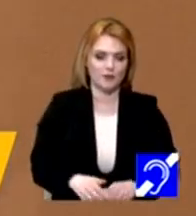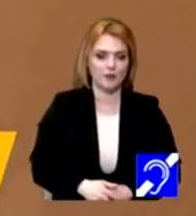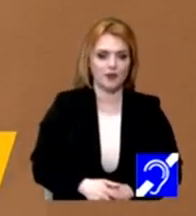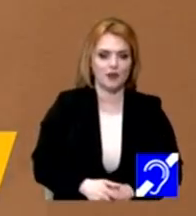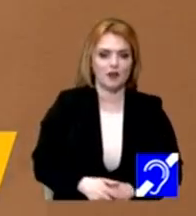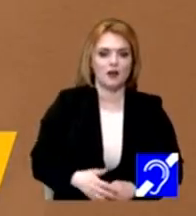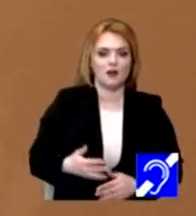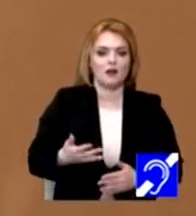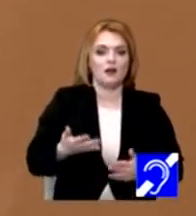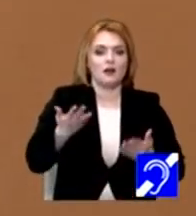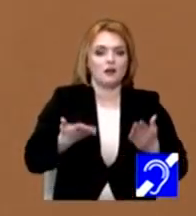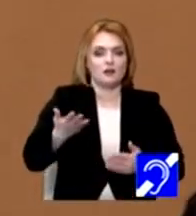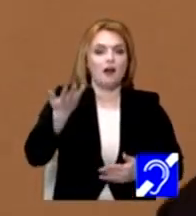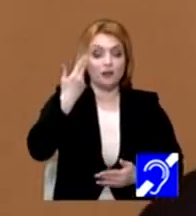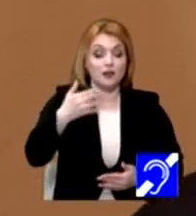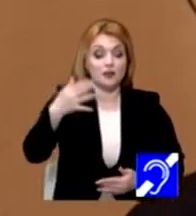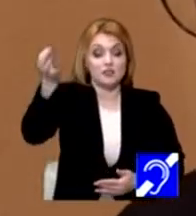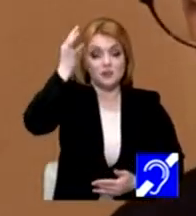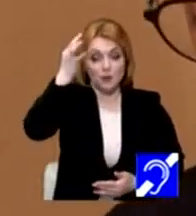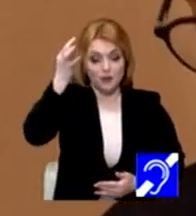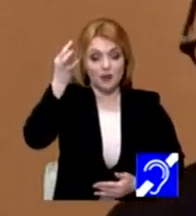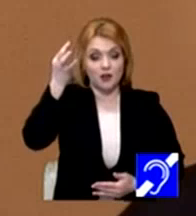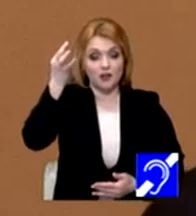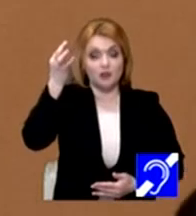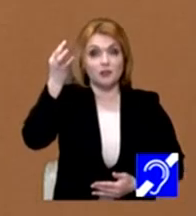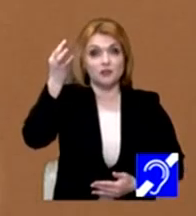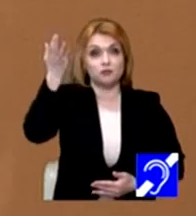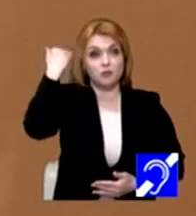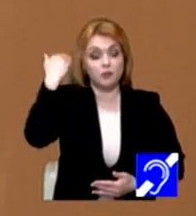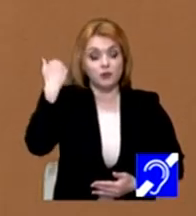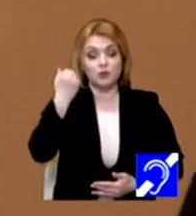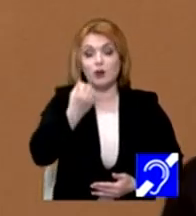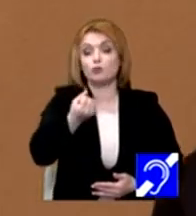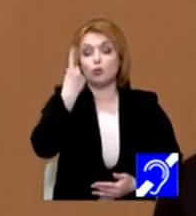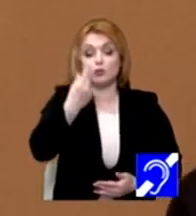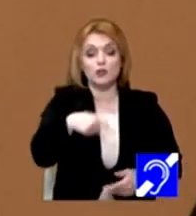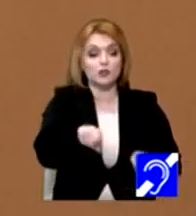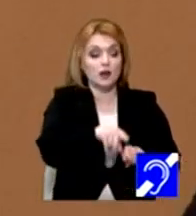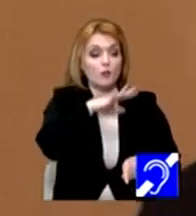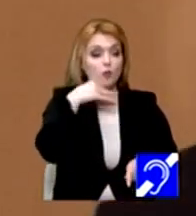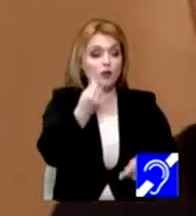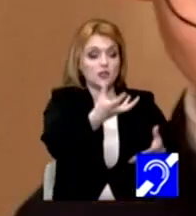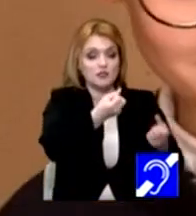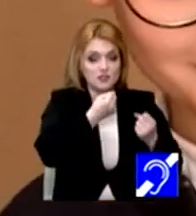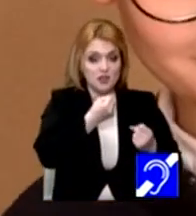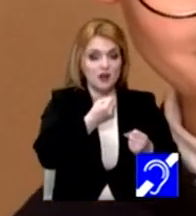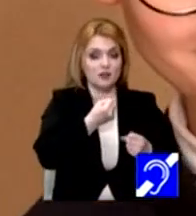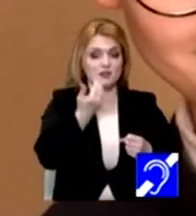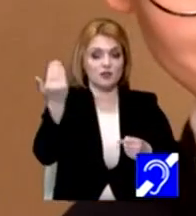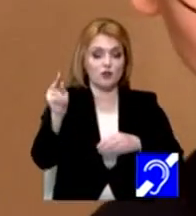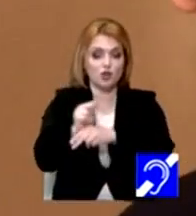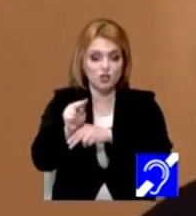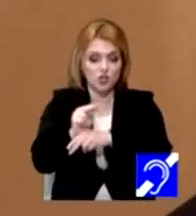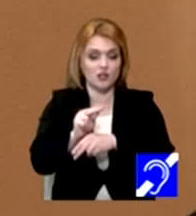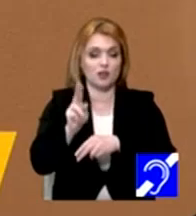urmă peste ani, mă gândesc că nici nu știu de unde am luat eu banii aceia pentru terapiile care le-a făcut el